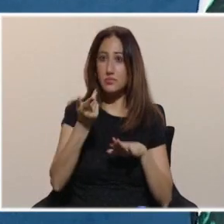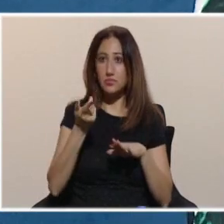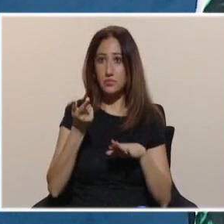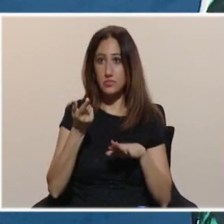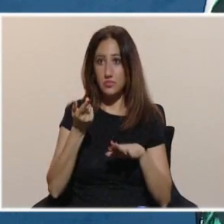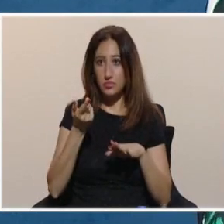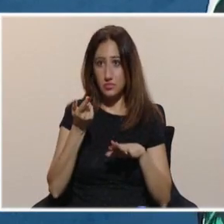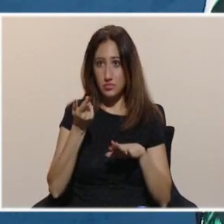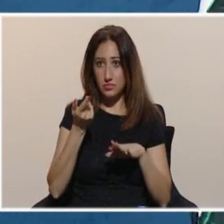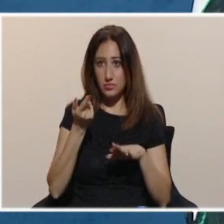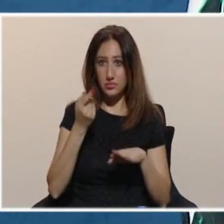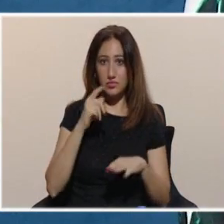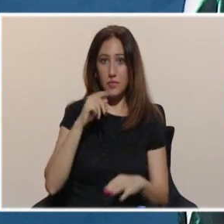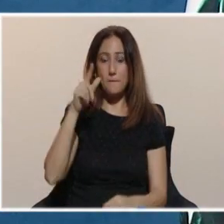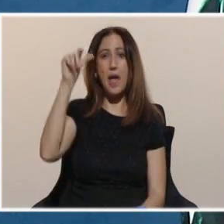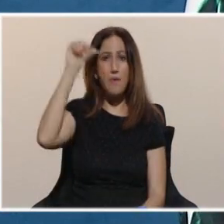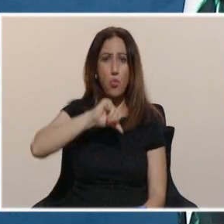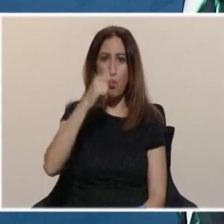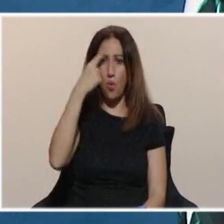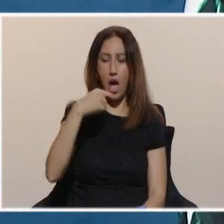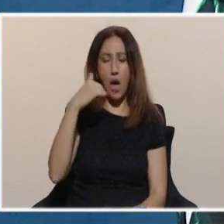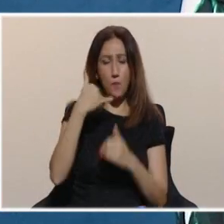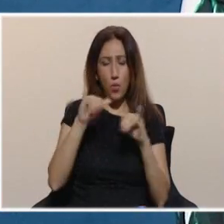للناس العمليه دي هتفشل وهترجع